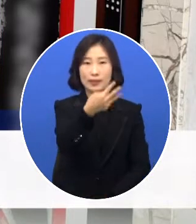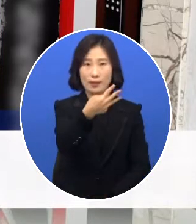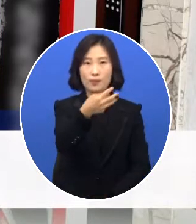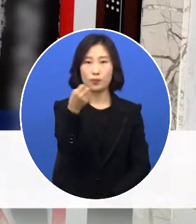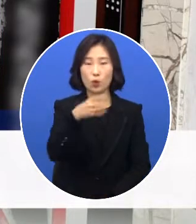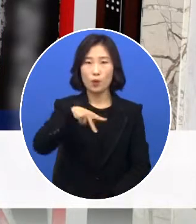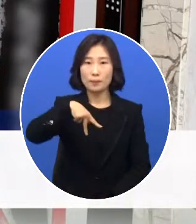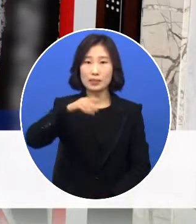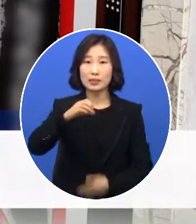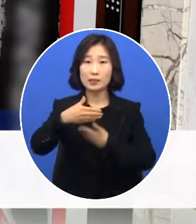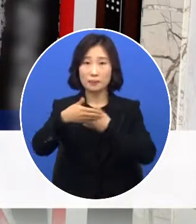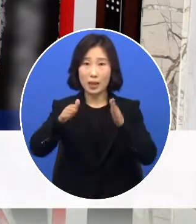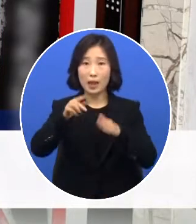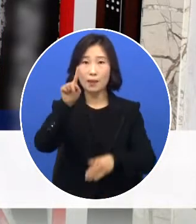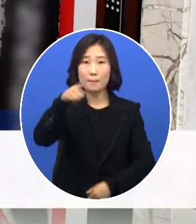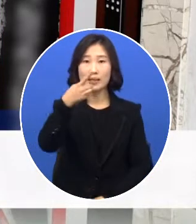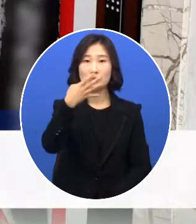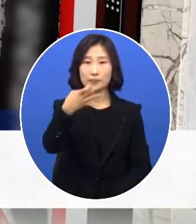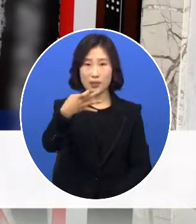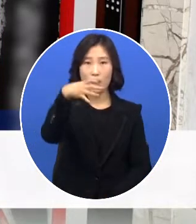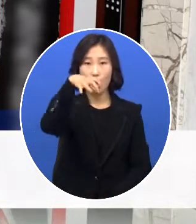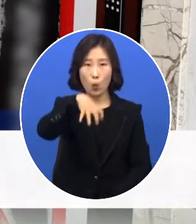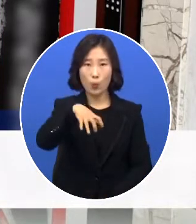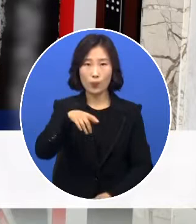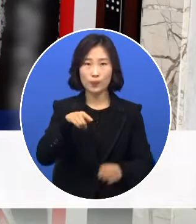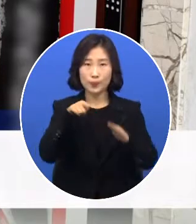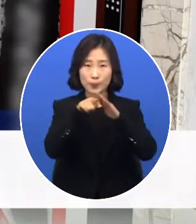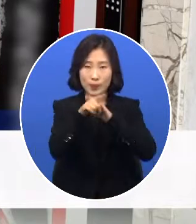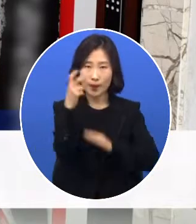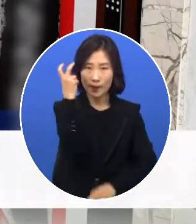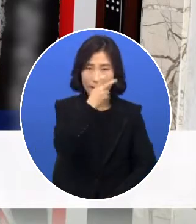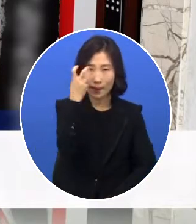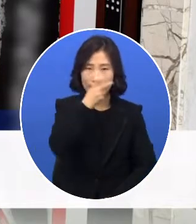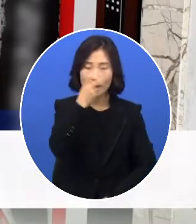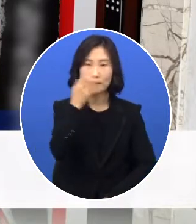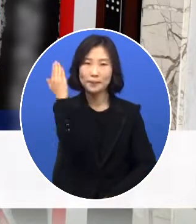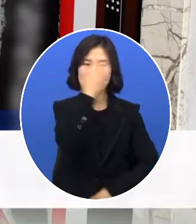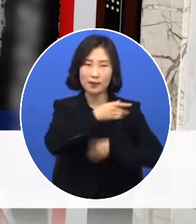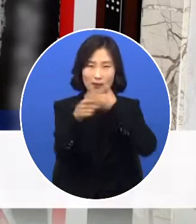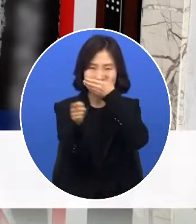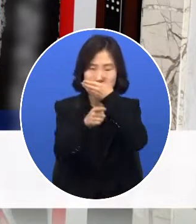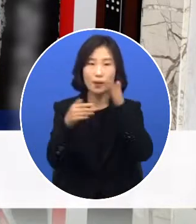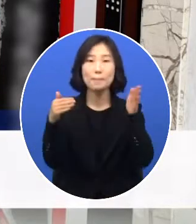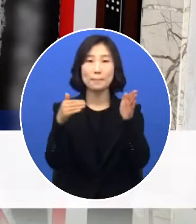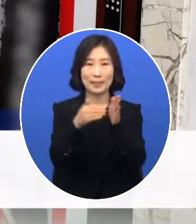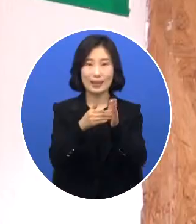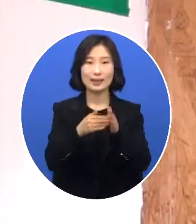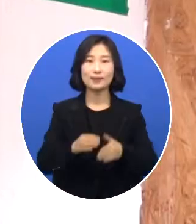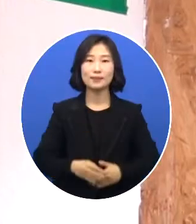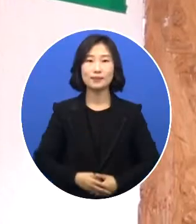353개소와 PC방 114개소에 대한 일제 지도점검과 방역을 마쳤습니다.